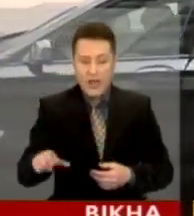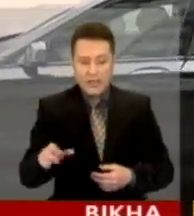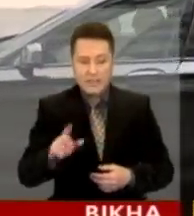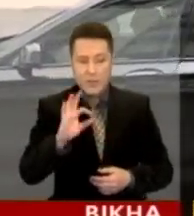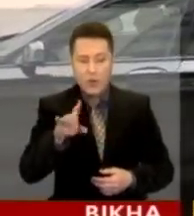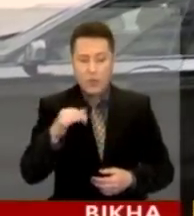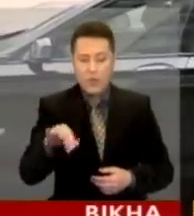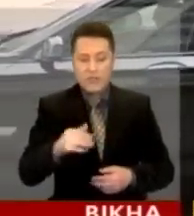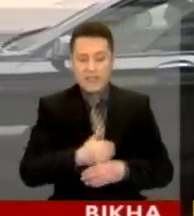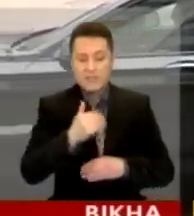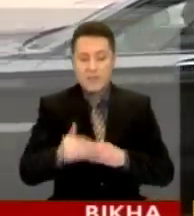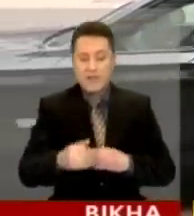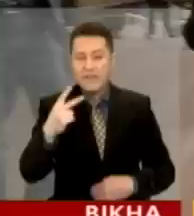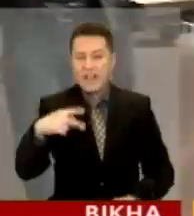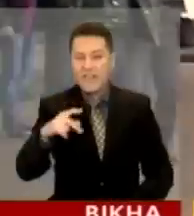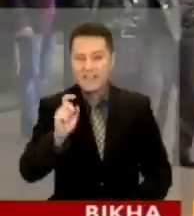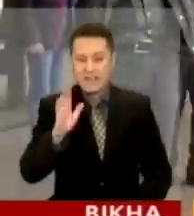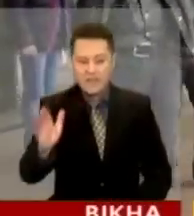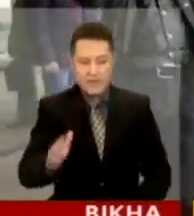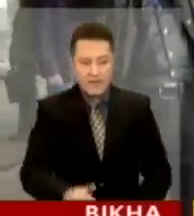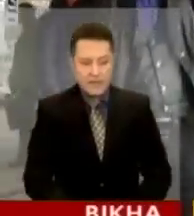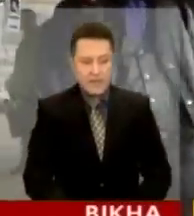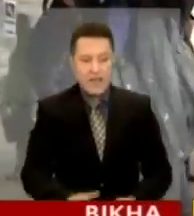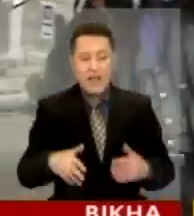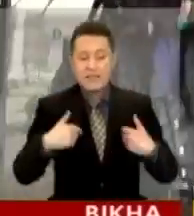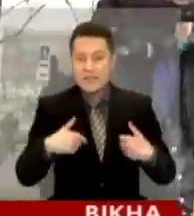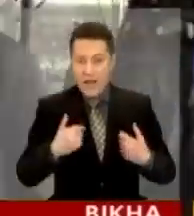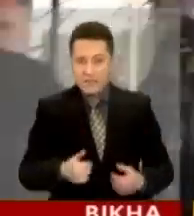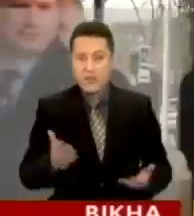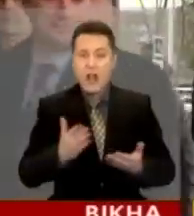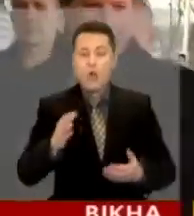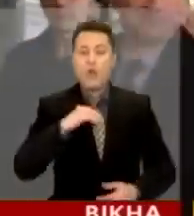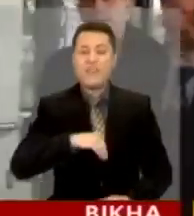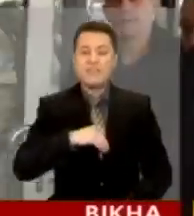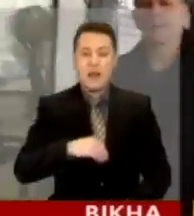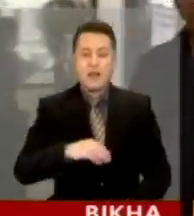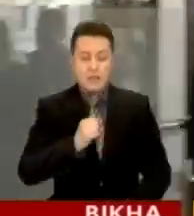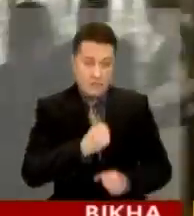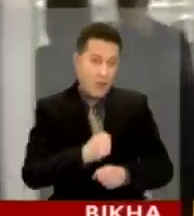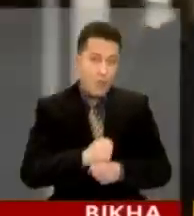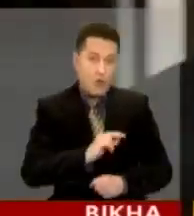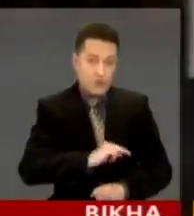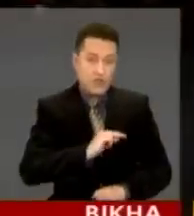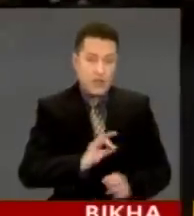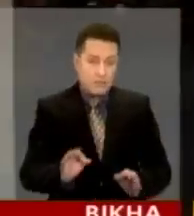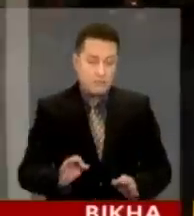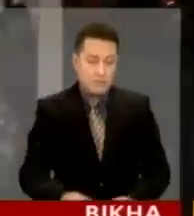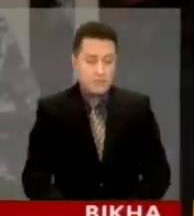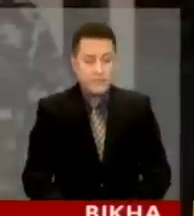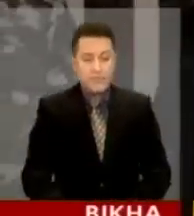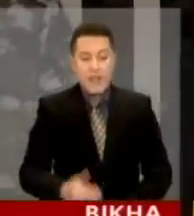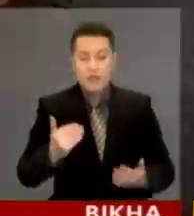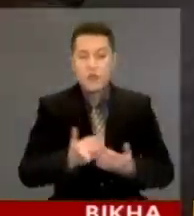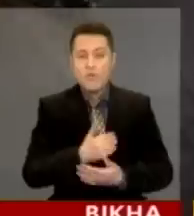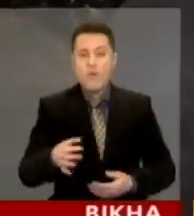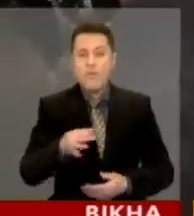Коломойський спізнився на 20 хвилин робоча новому губернаторові за